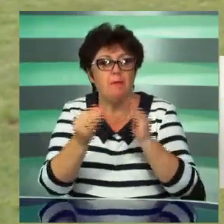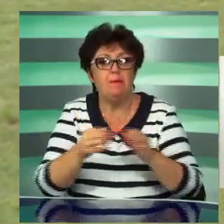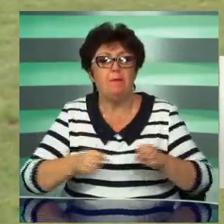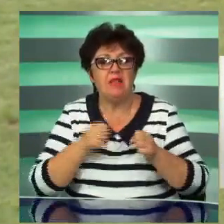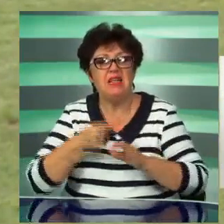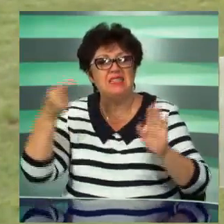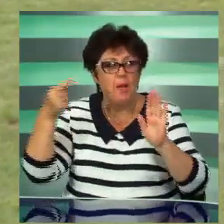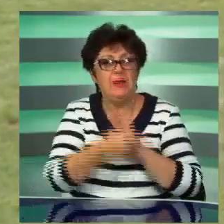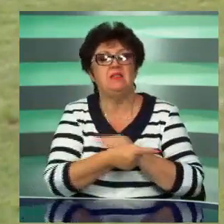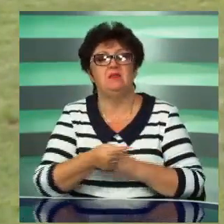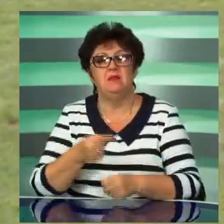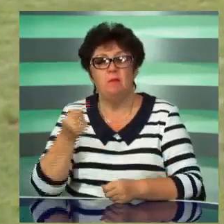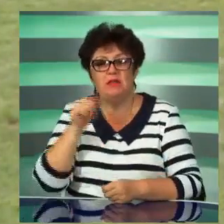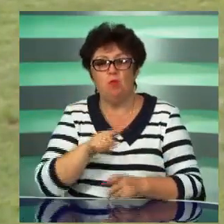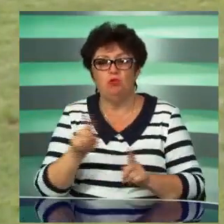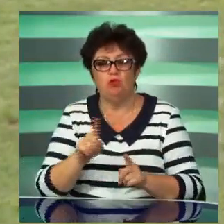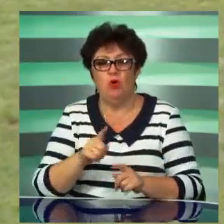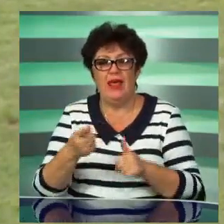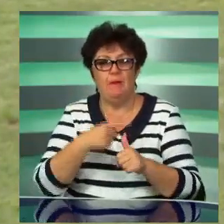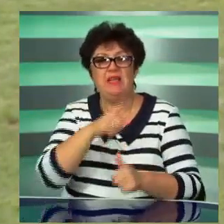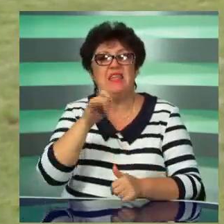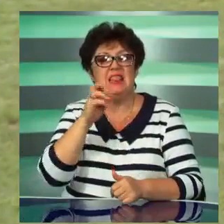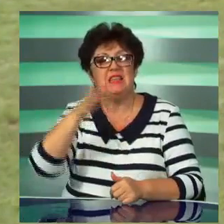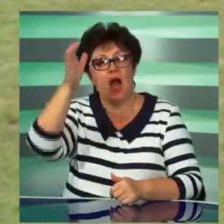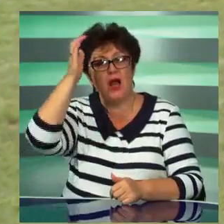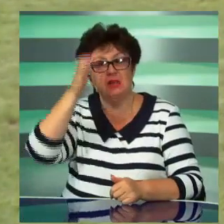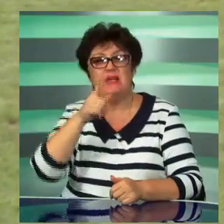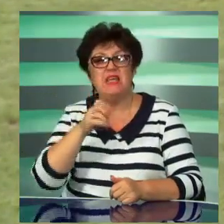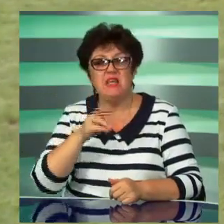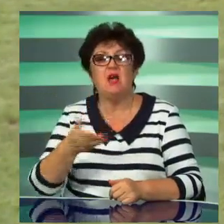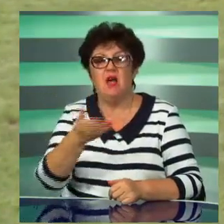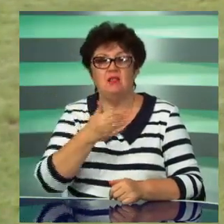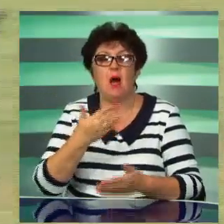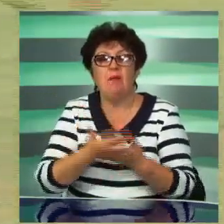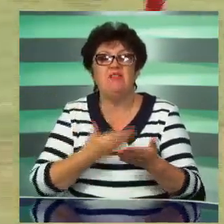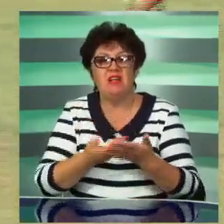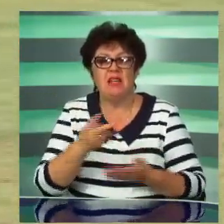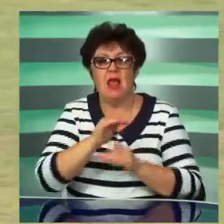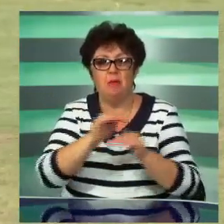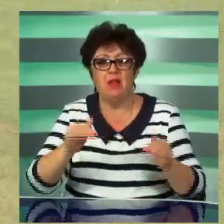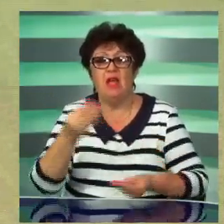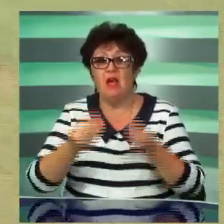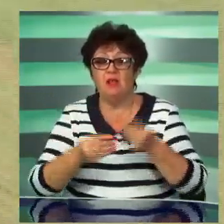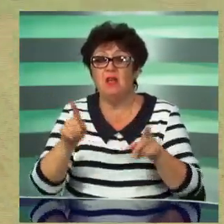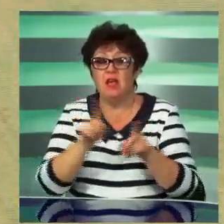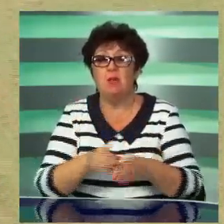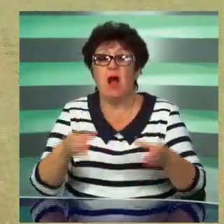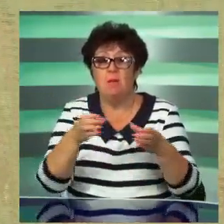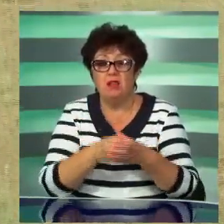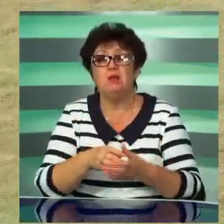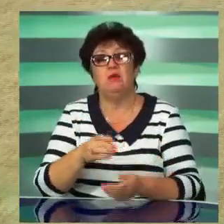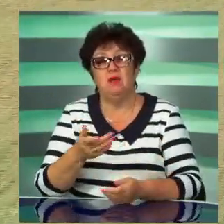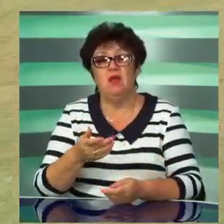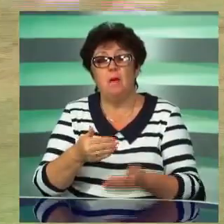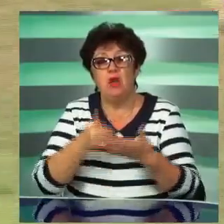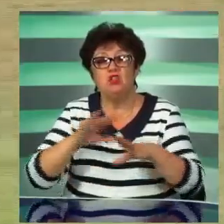забить, потому что ну, имя «Зенит», Академия «Зенит», конечно, это мотивация для ребят. Играя с такими командами, с такими академиями, ребятами